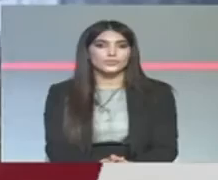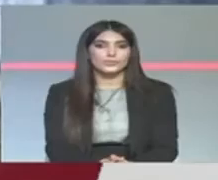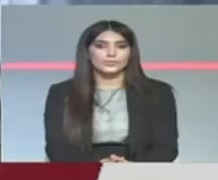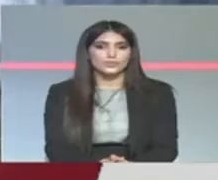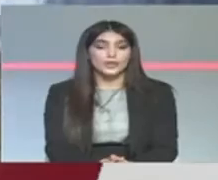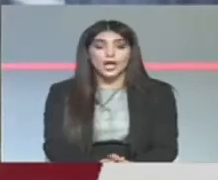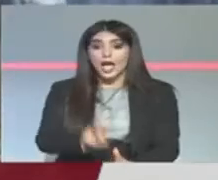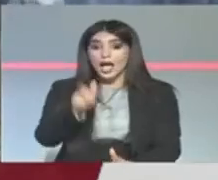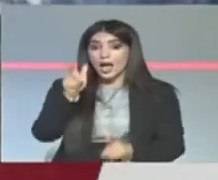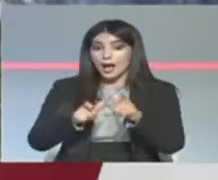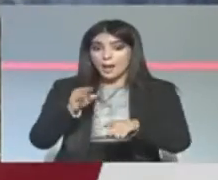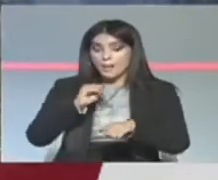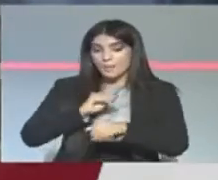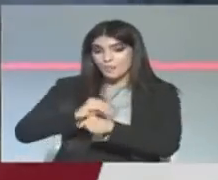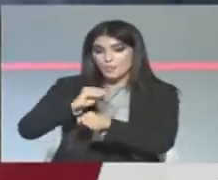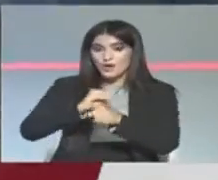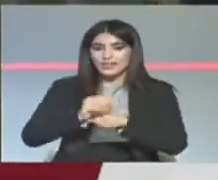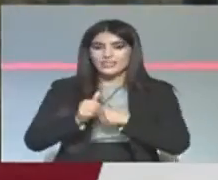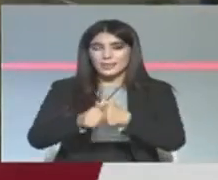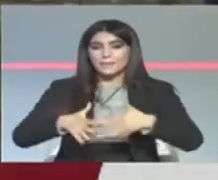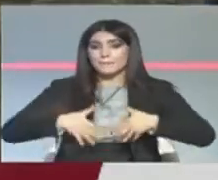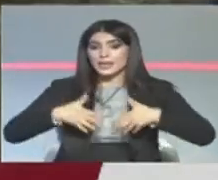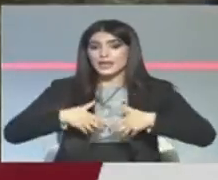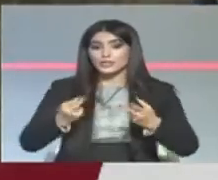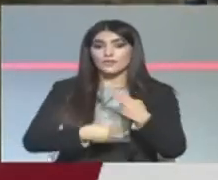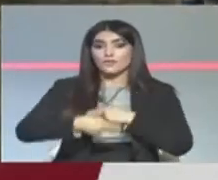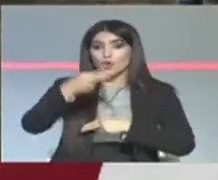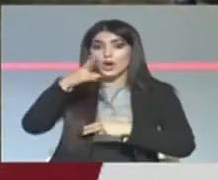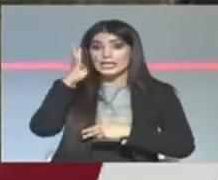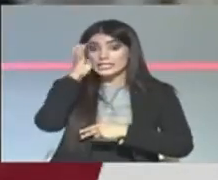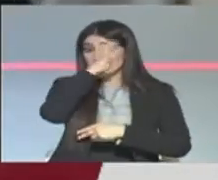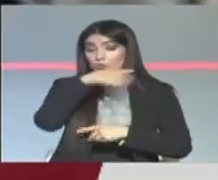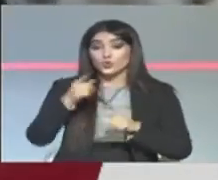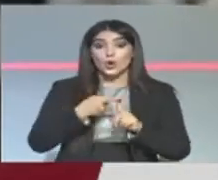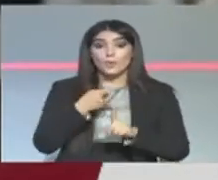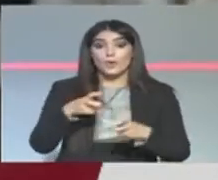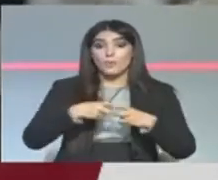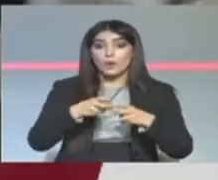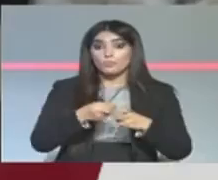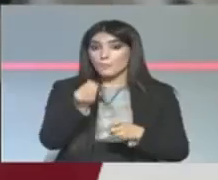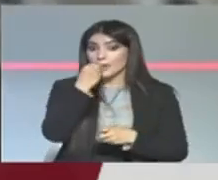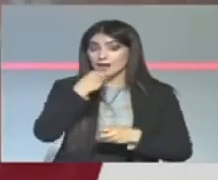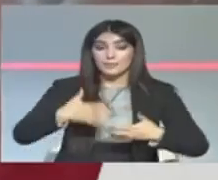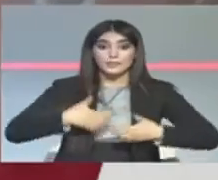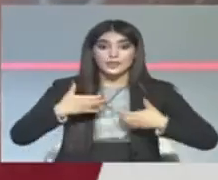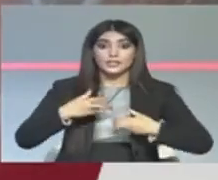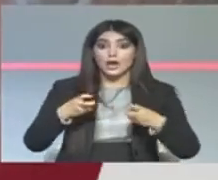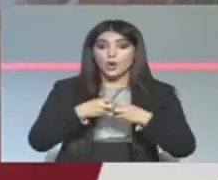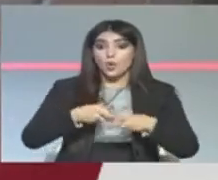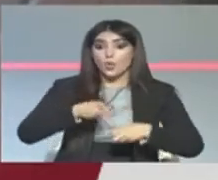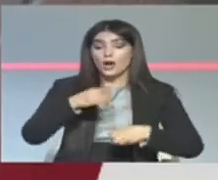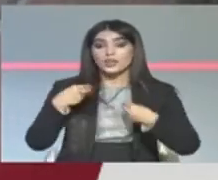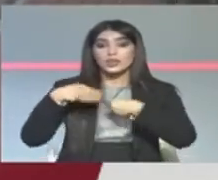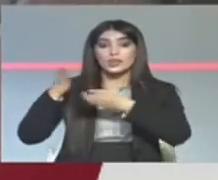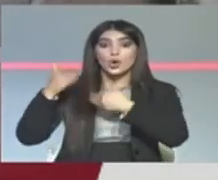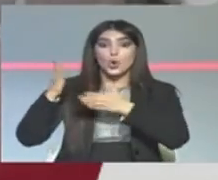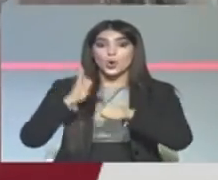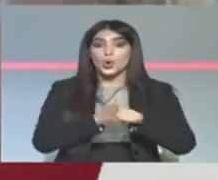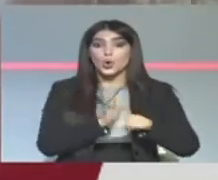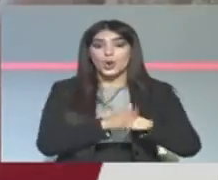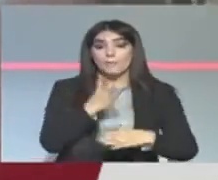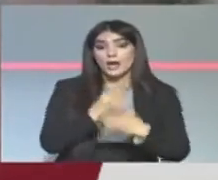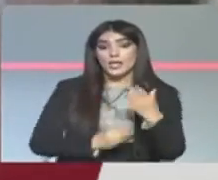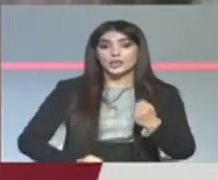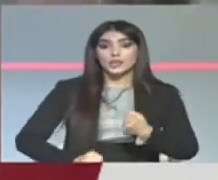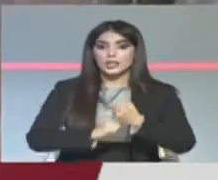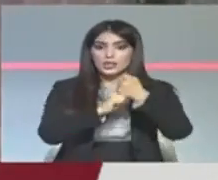مربو المشي بالشمال الغربي وجهن صعوبات عديده منها ارتفاع اسعار الاعلاف وتريد للحوم الحمراء بسبب قيام